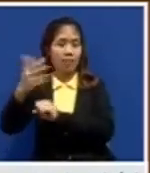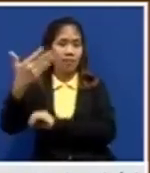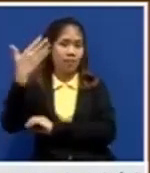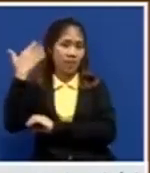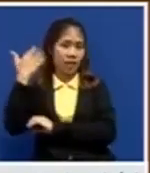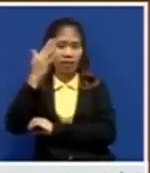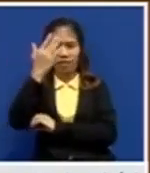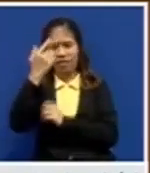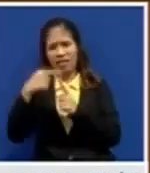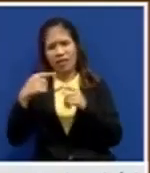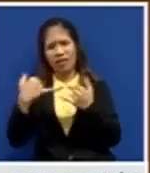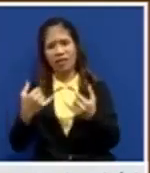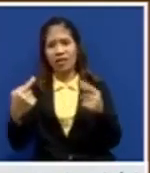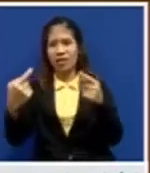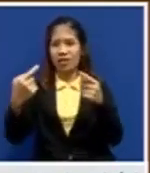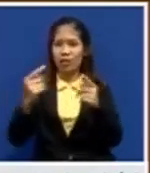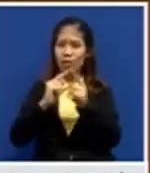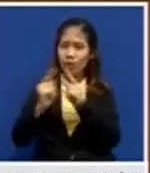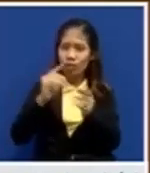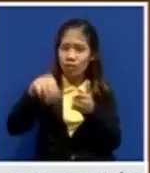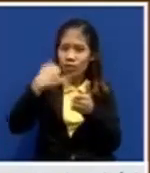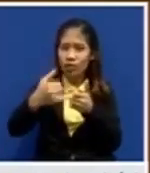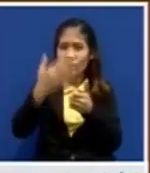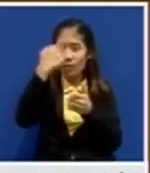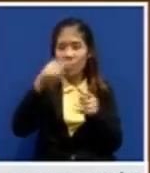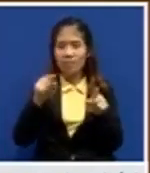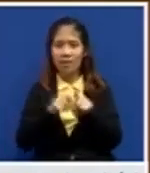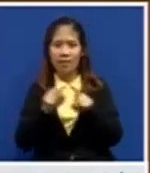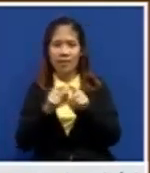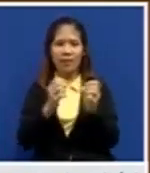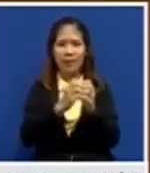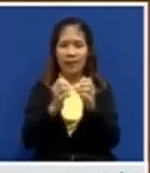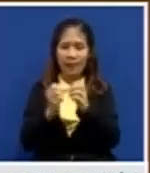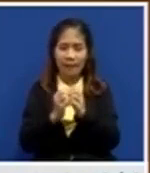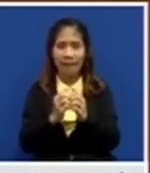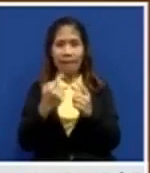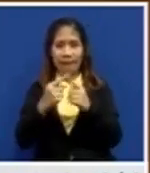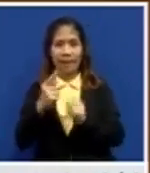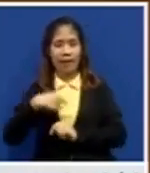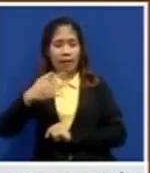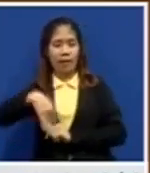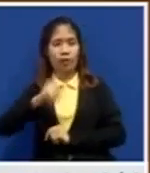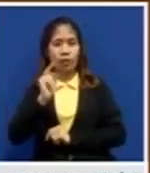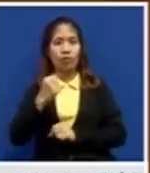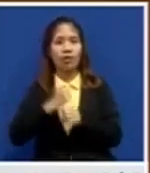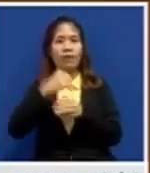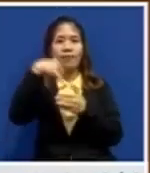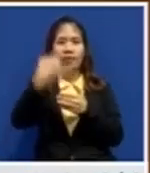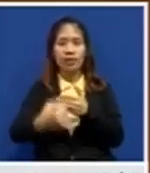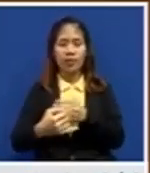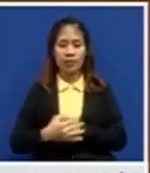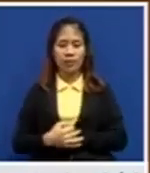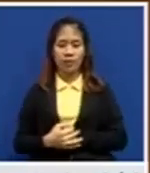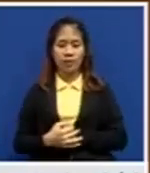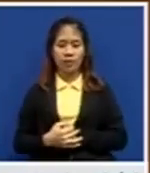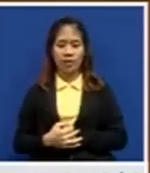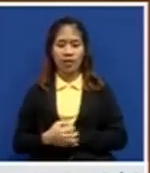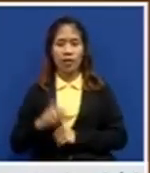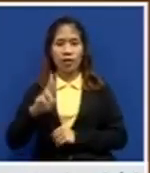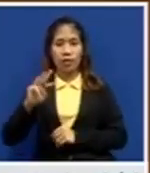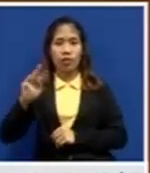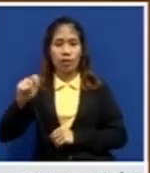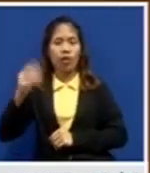แต่ละประเทศเนี่ยมันขวางซึ่งกันและกันแต่เราจะต้องพยายามทำมันให้จบรัฐมนตรีดอนรู้เรื่องนี้อยู่แล้